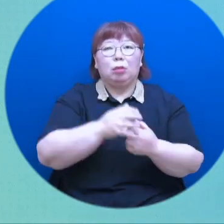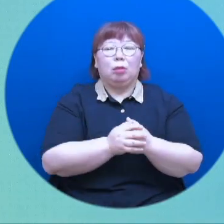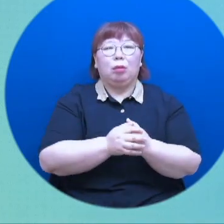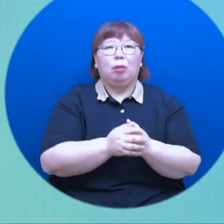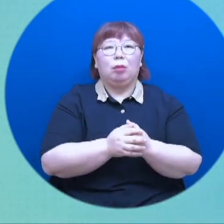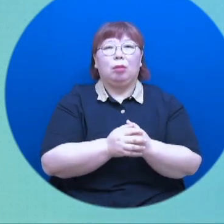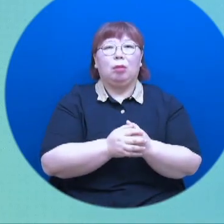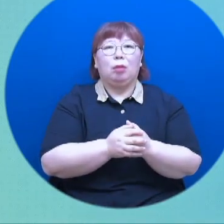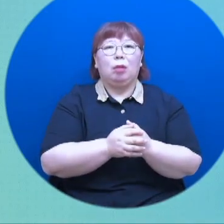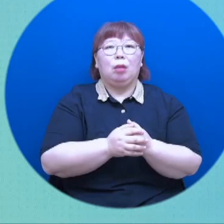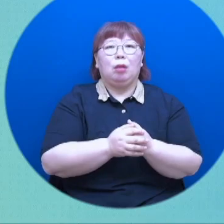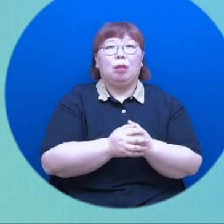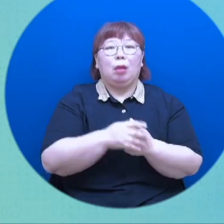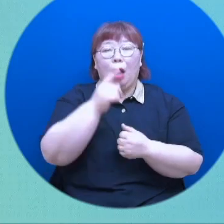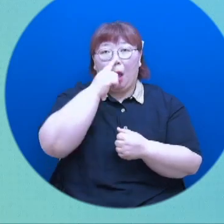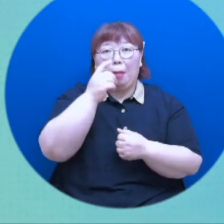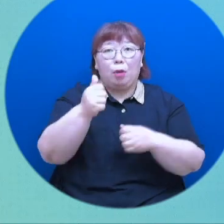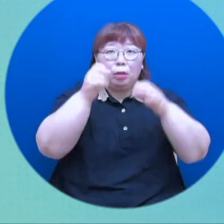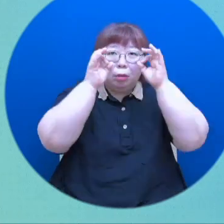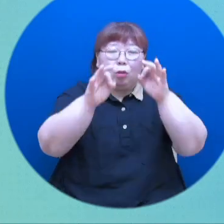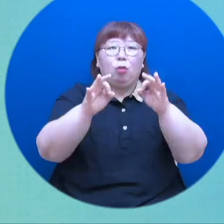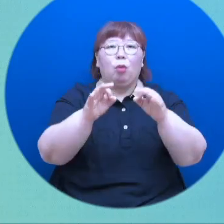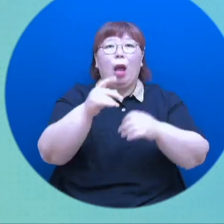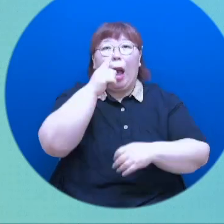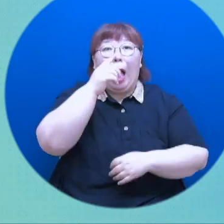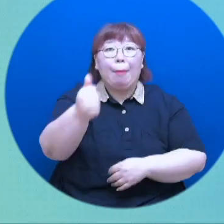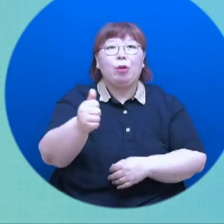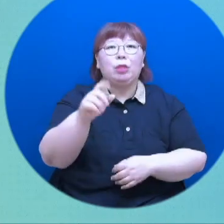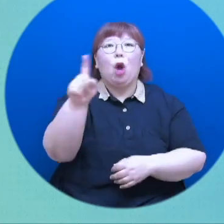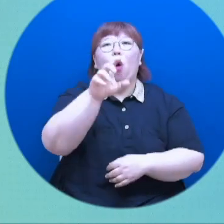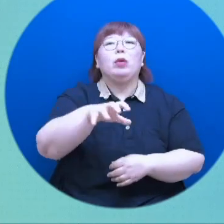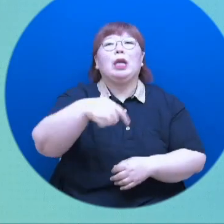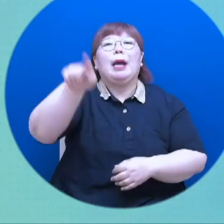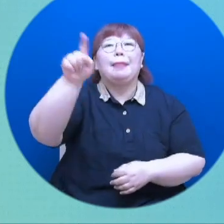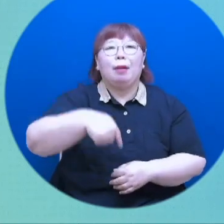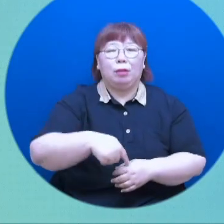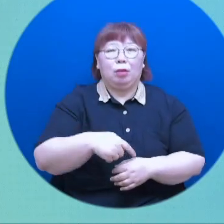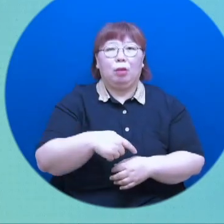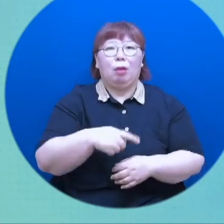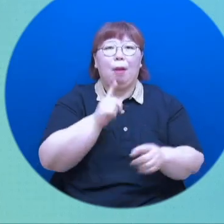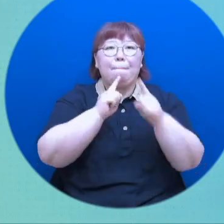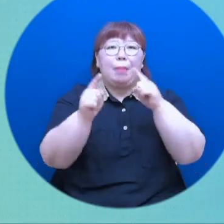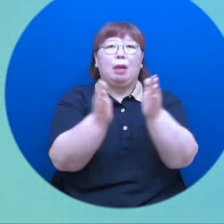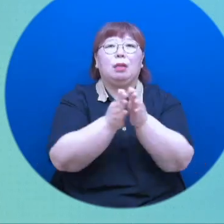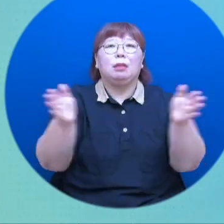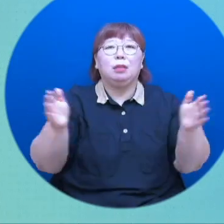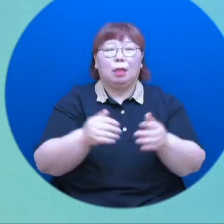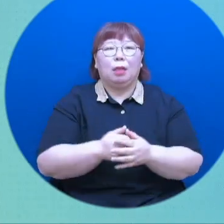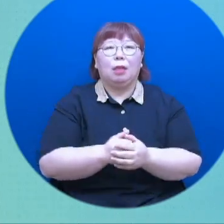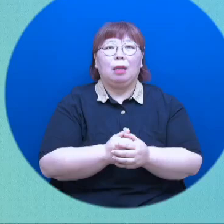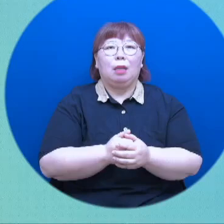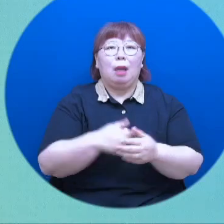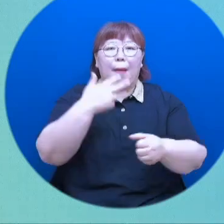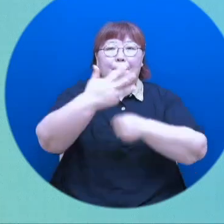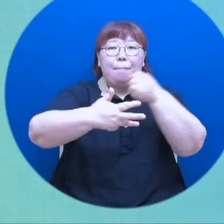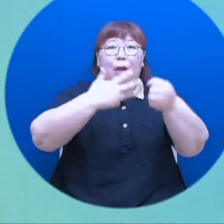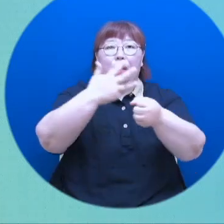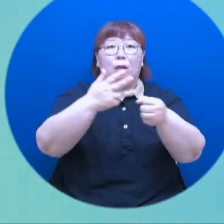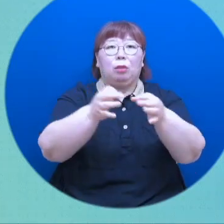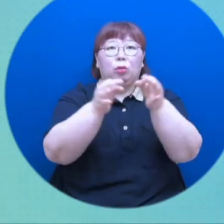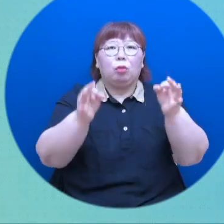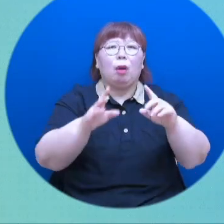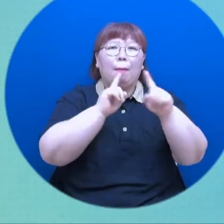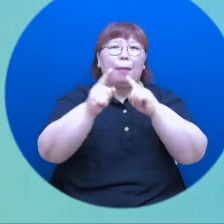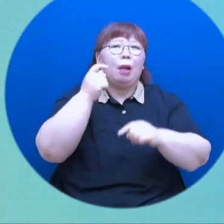그리고 아버지를 보는 순간, 아버지 어디 갔다 이제 오시는 거예요? 그 말하는 거예요. 8년 동안 말을